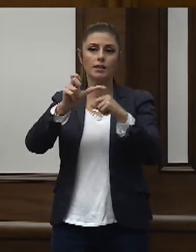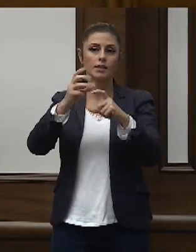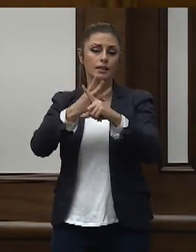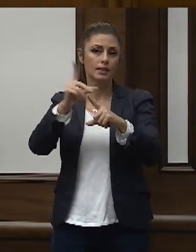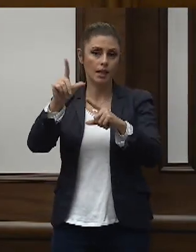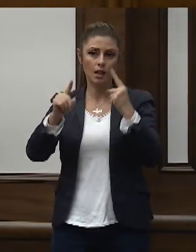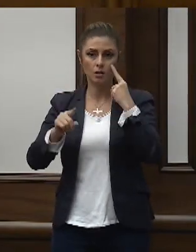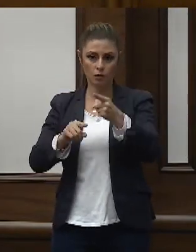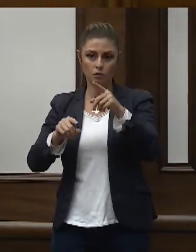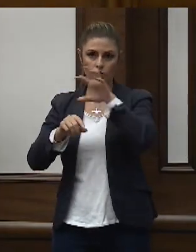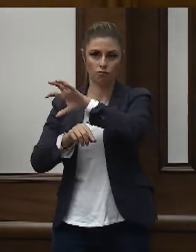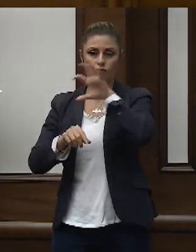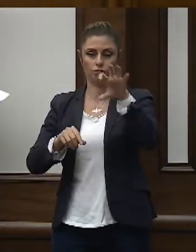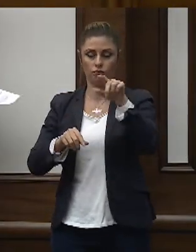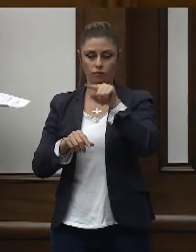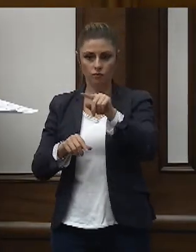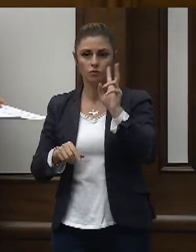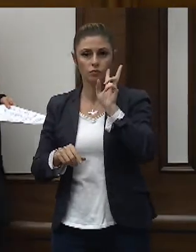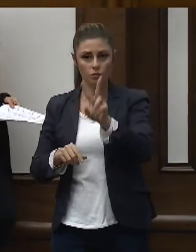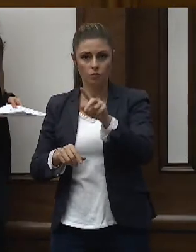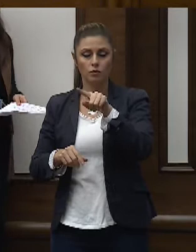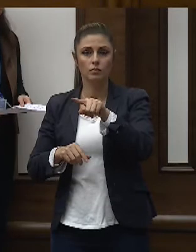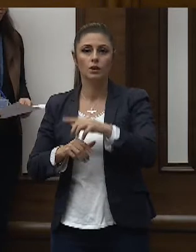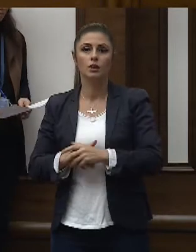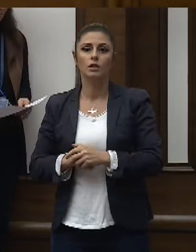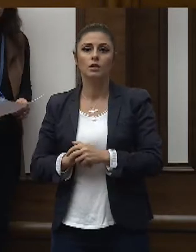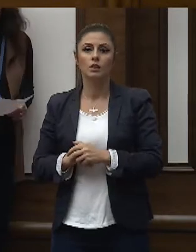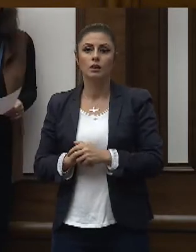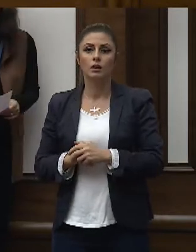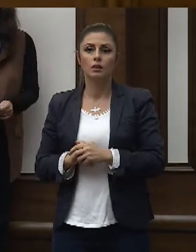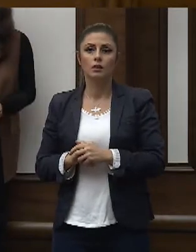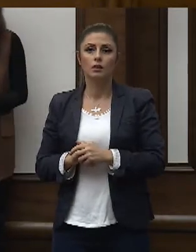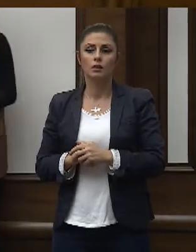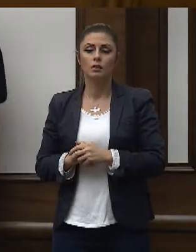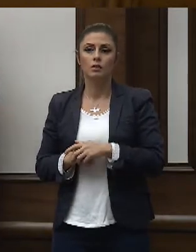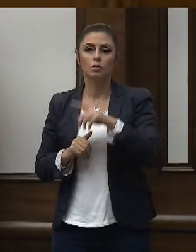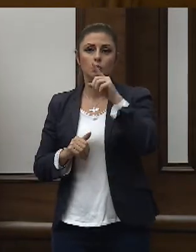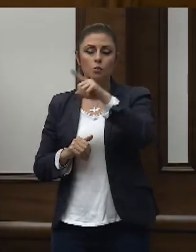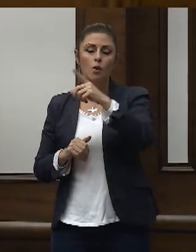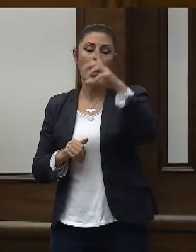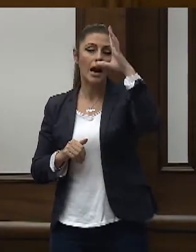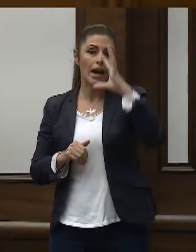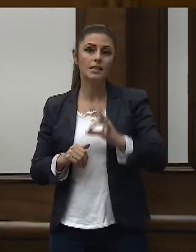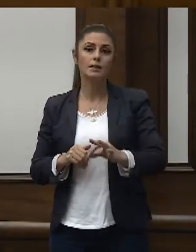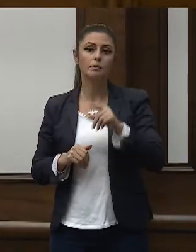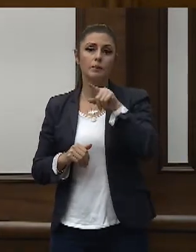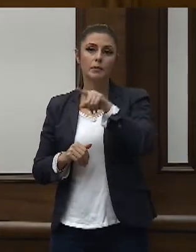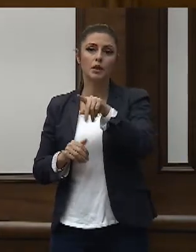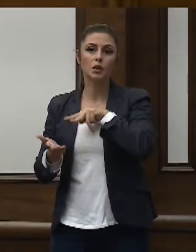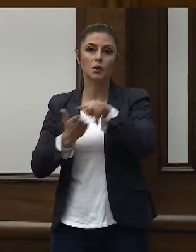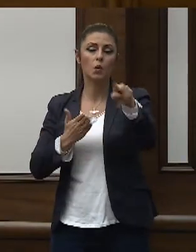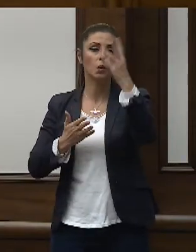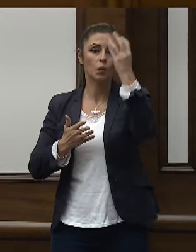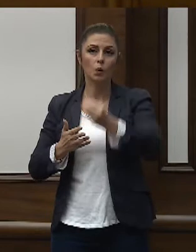Belediyecilikte tam bir ibret tablosudur. Çünkü fiili ve resmi yol olan yerler bilahare,